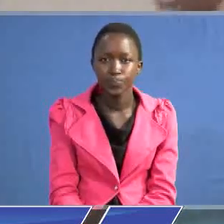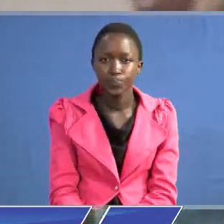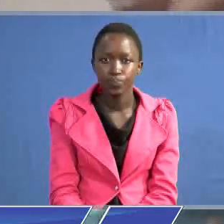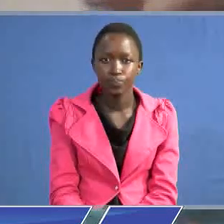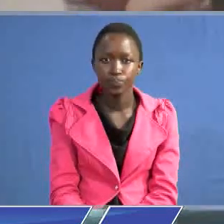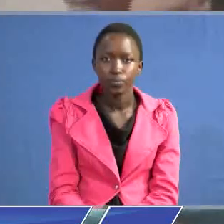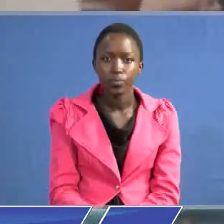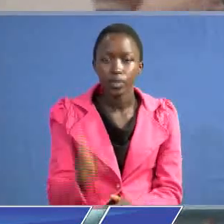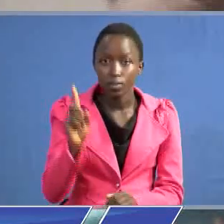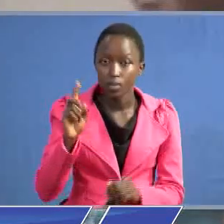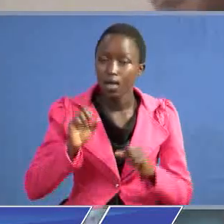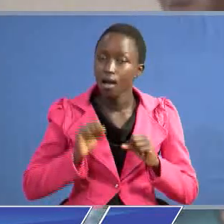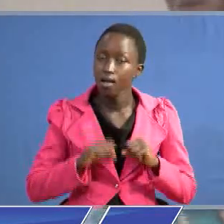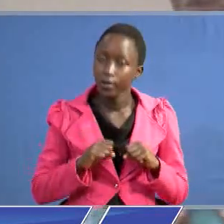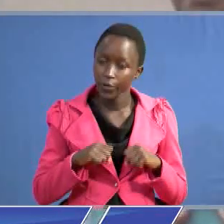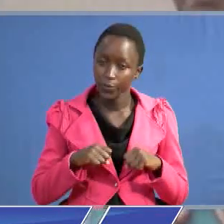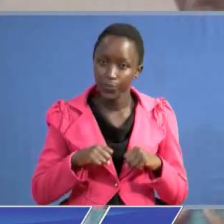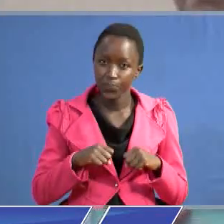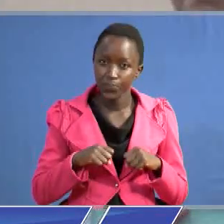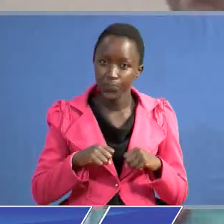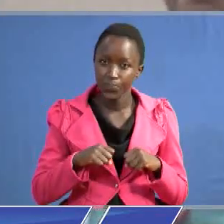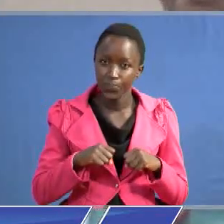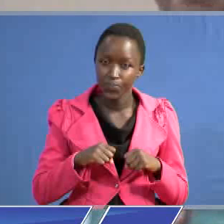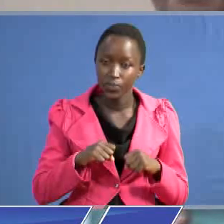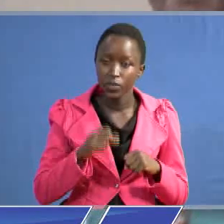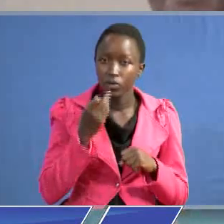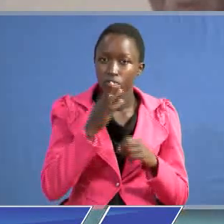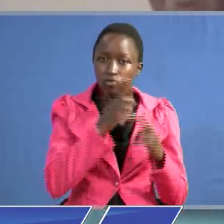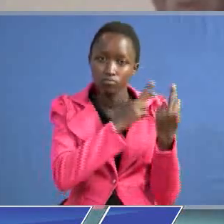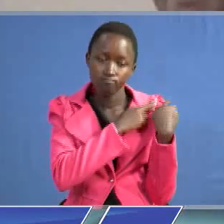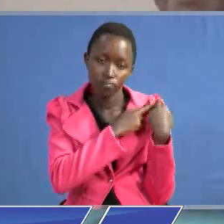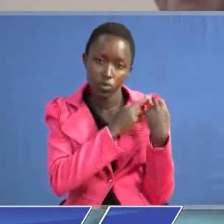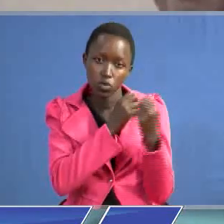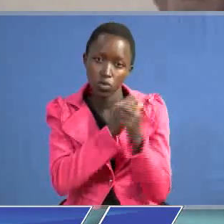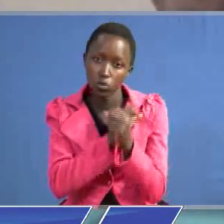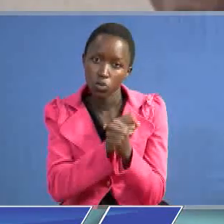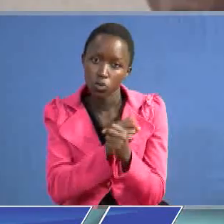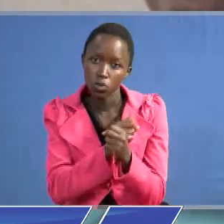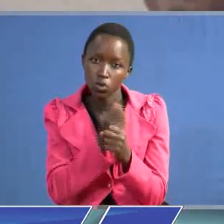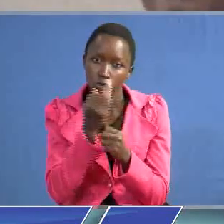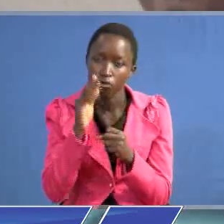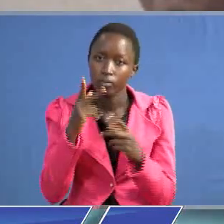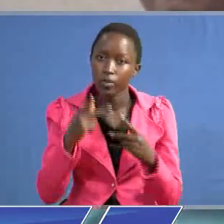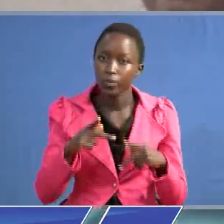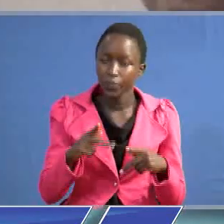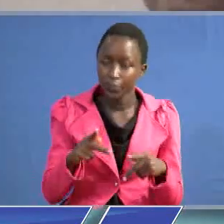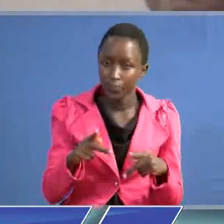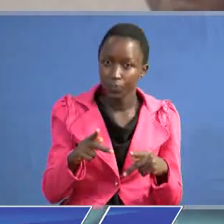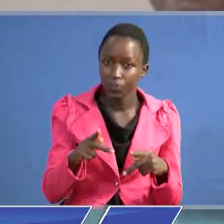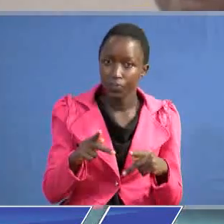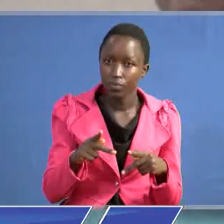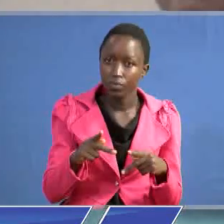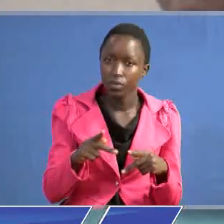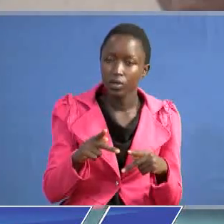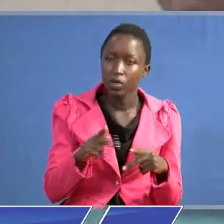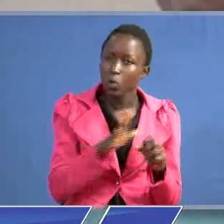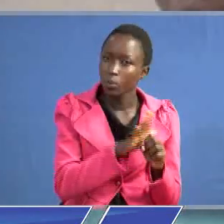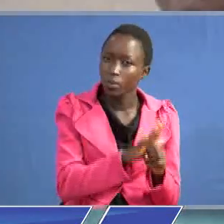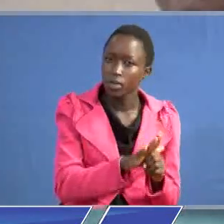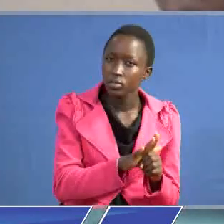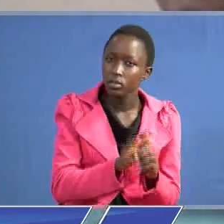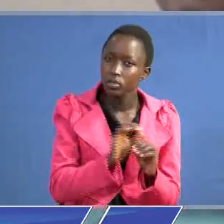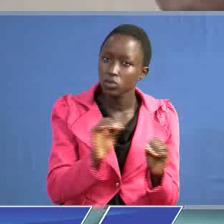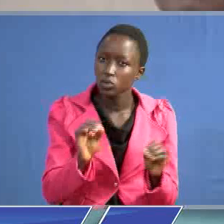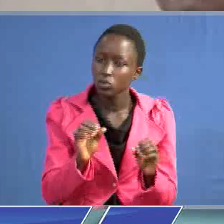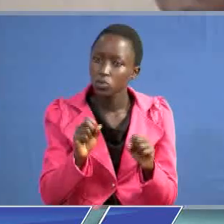Governors must agree your obligation ya kulinda welfare ya mfanyikazi. Musitese hawa nurses.